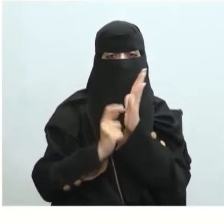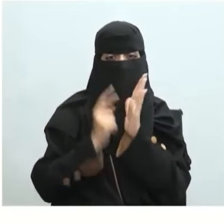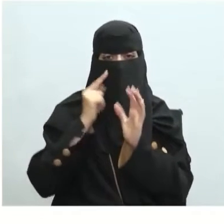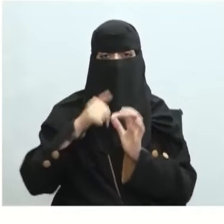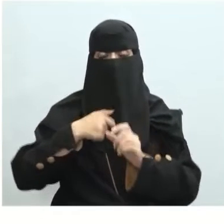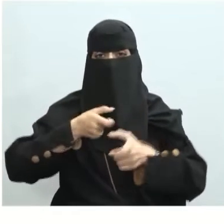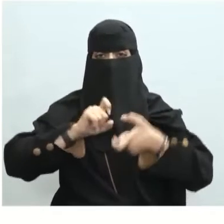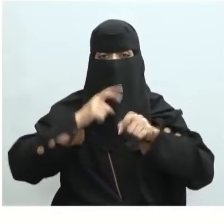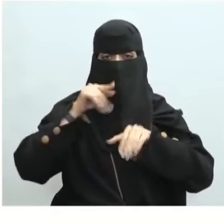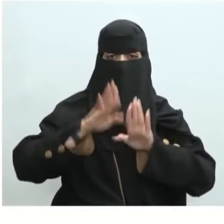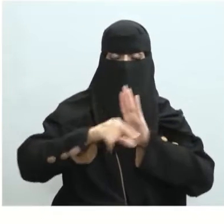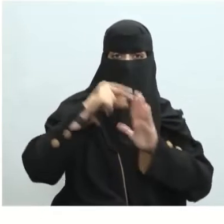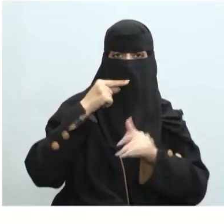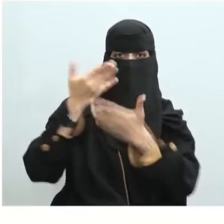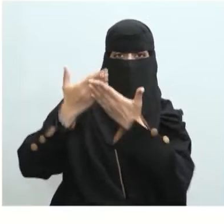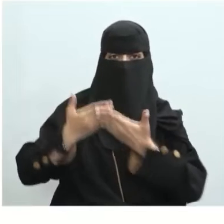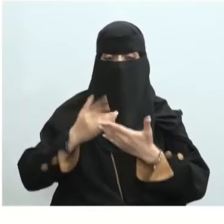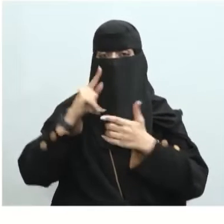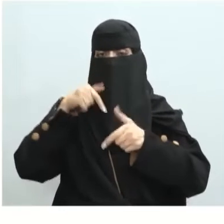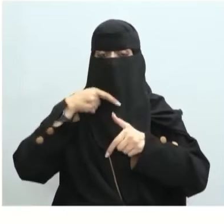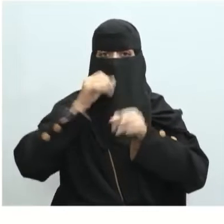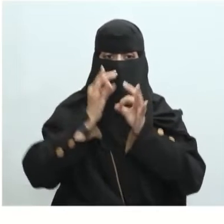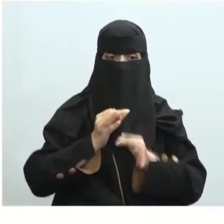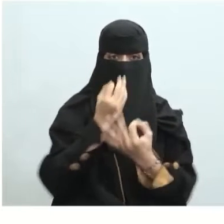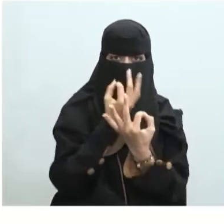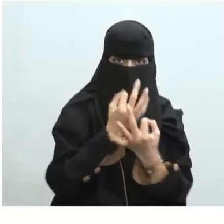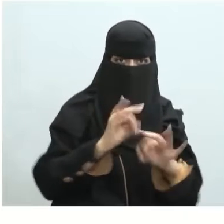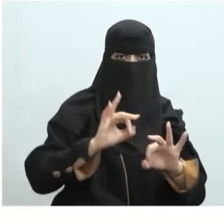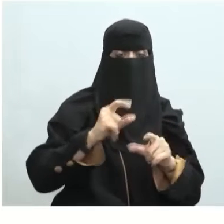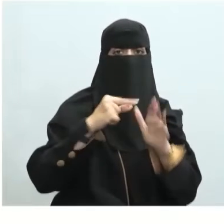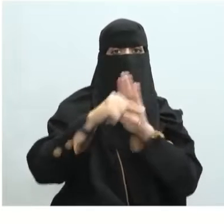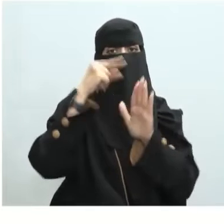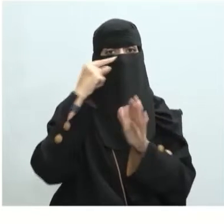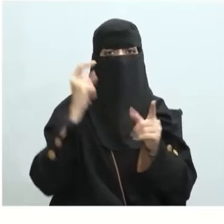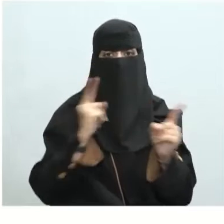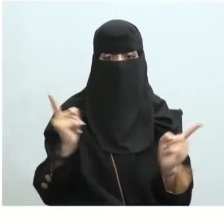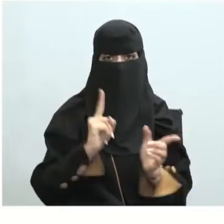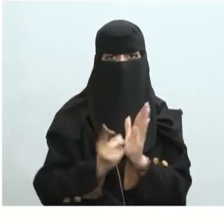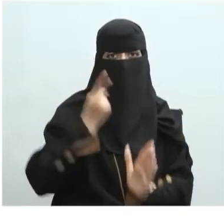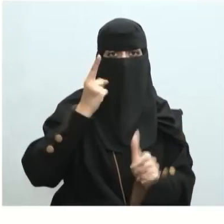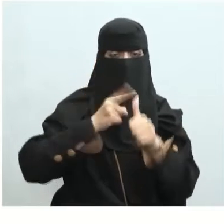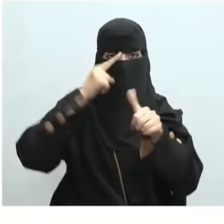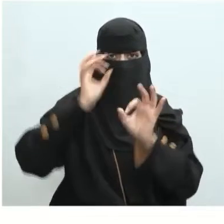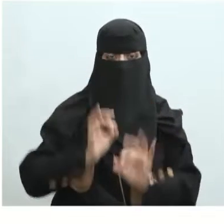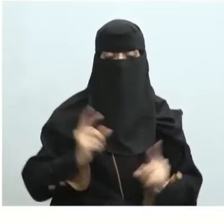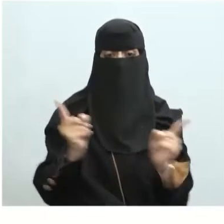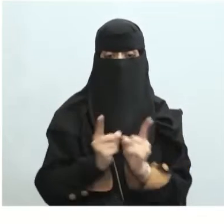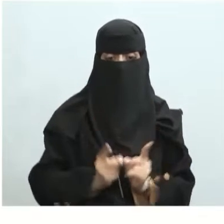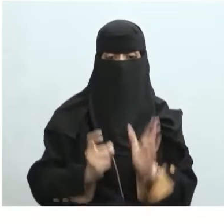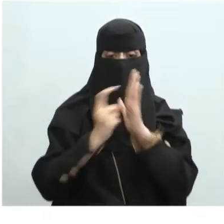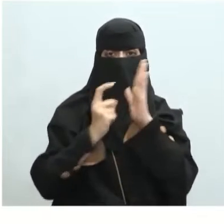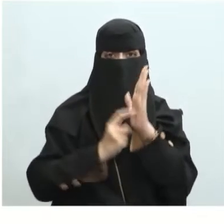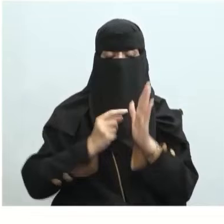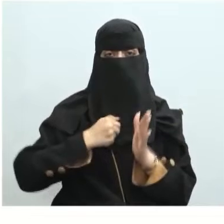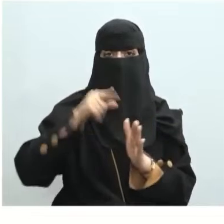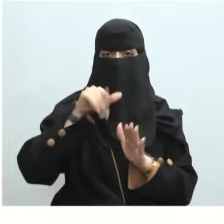الفنيه لموضوعك تساعدك على اتقان الكتابه فيه حاول ان تحدد العناصر الفنيه لكل لكل